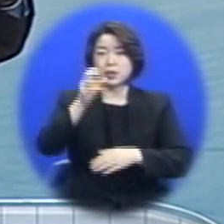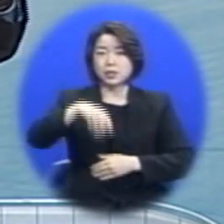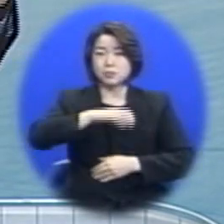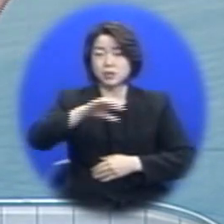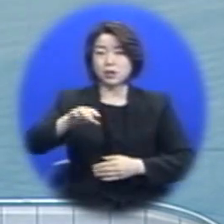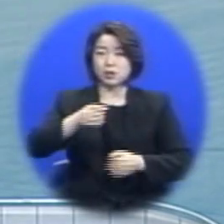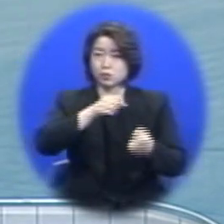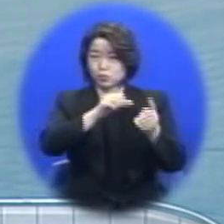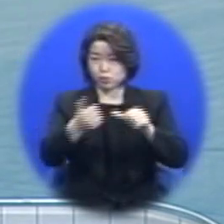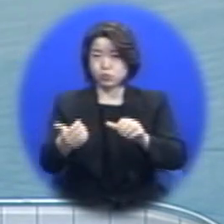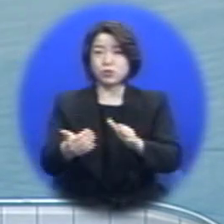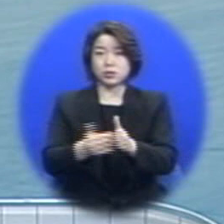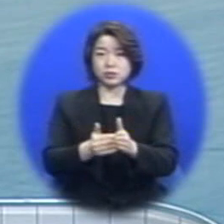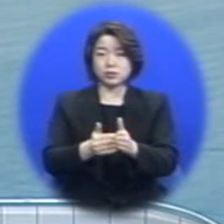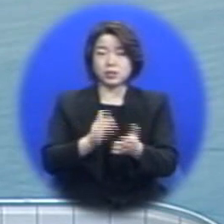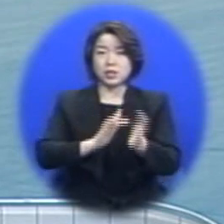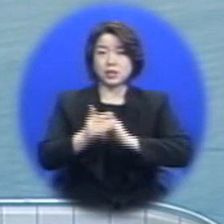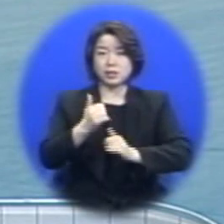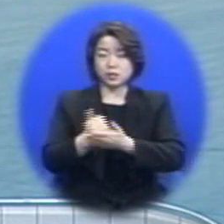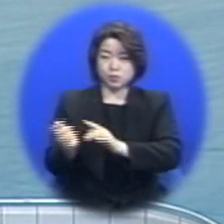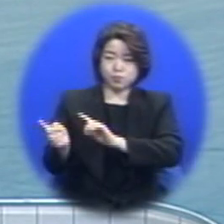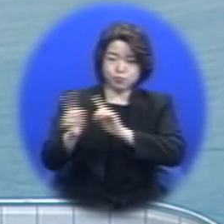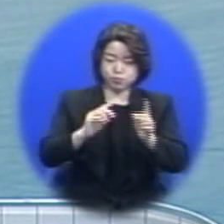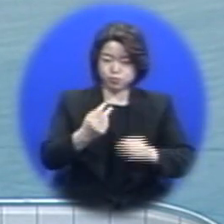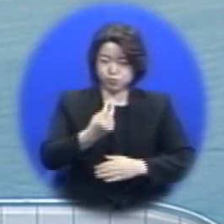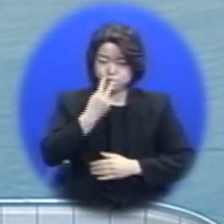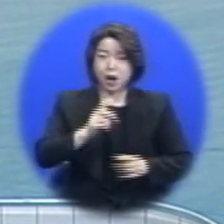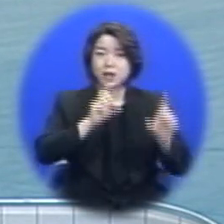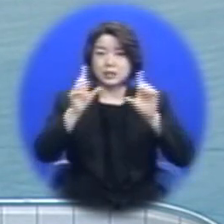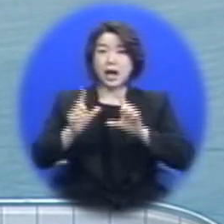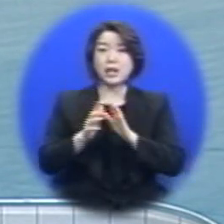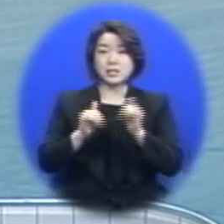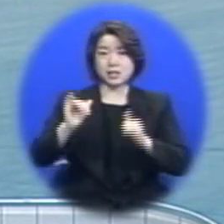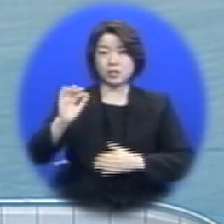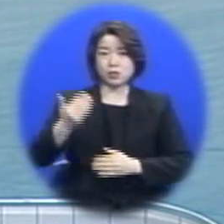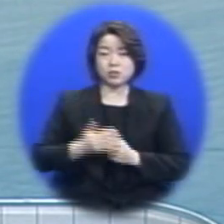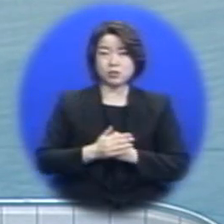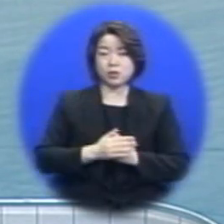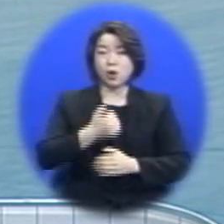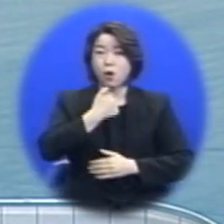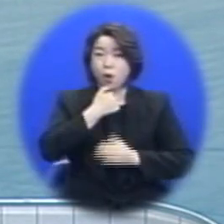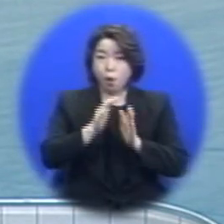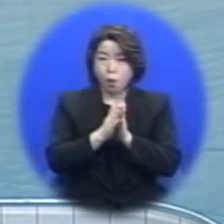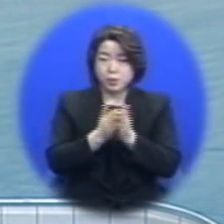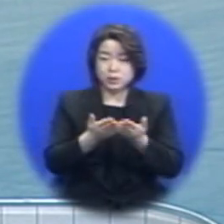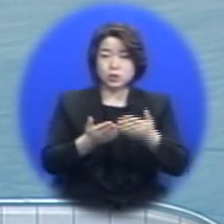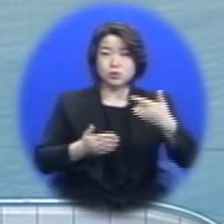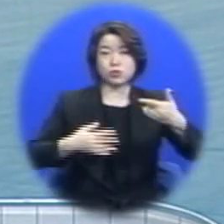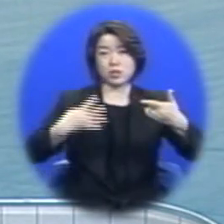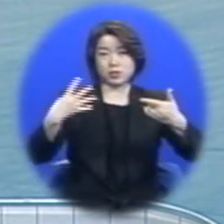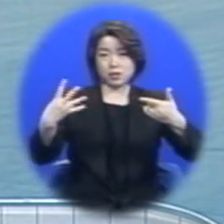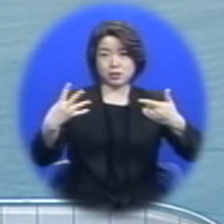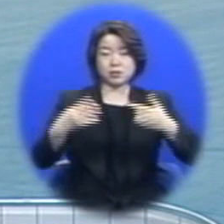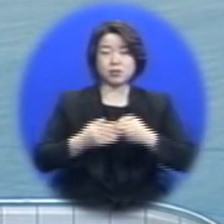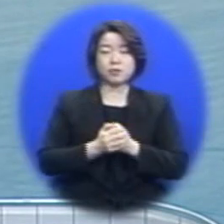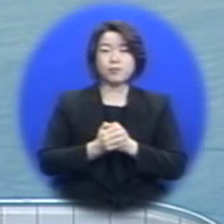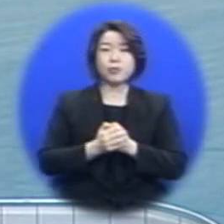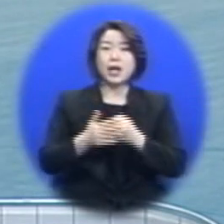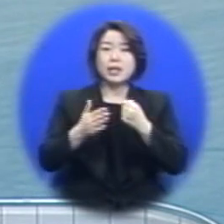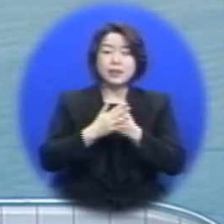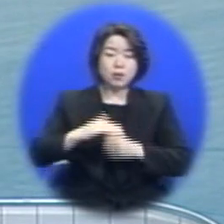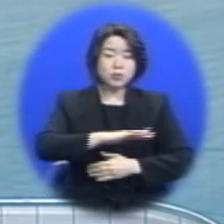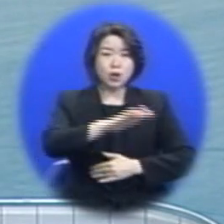죽었고 예수님의 부활 생명으로 사는 자가 되었다는 겁니다. 로마서 6장 4절입니다. 그러므로